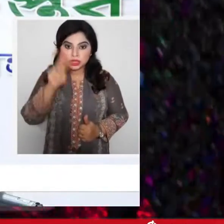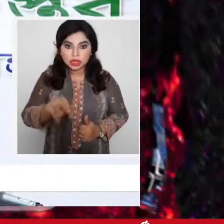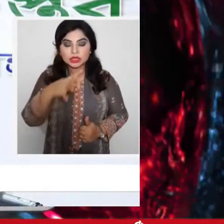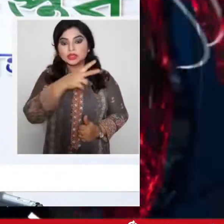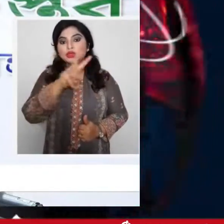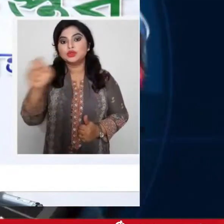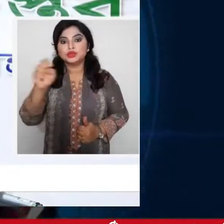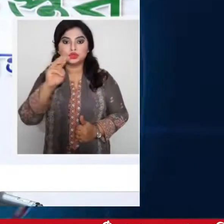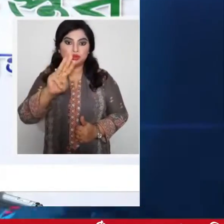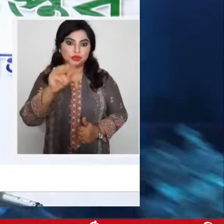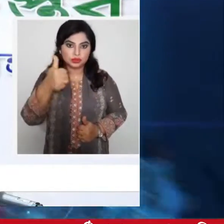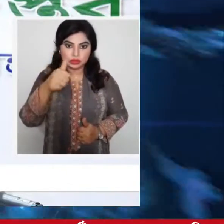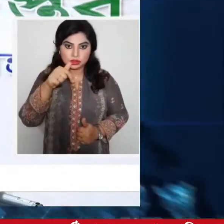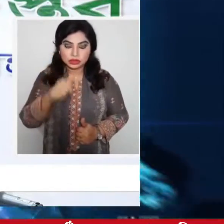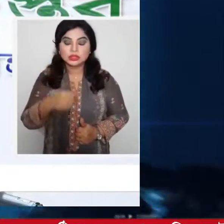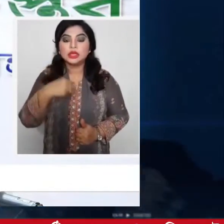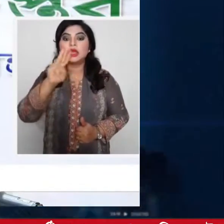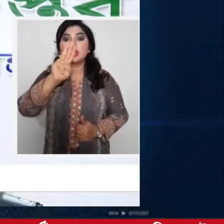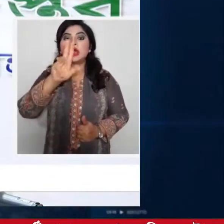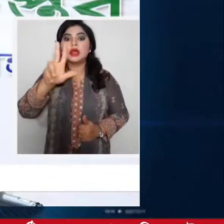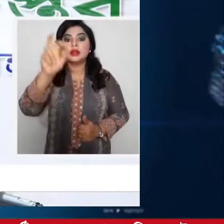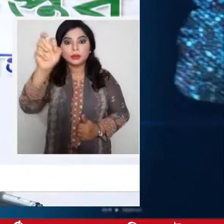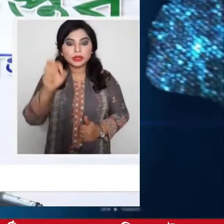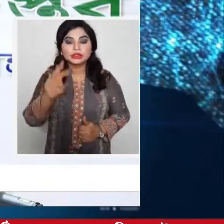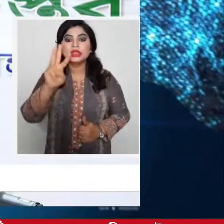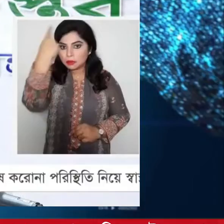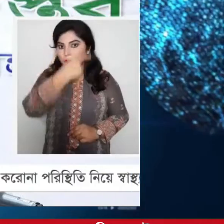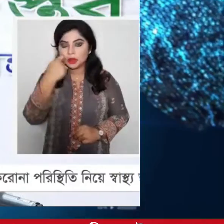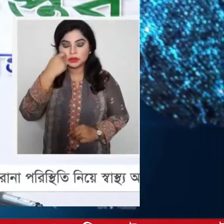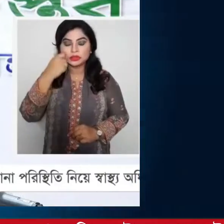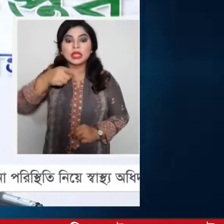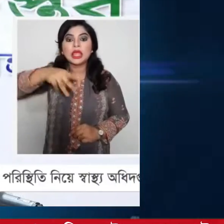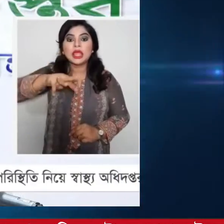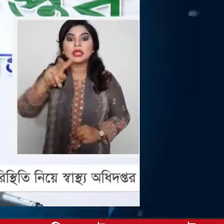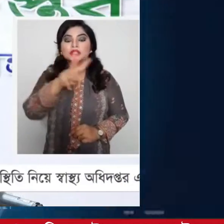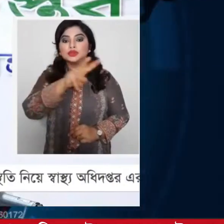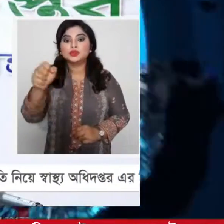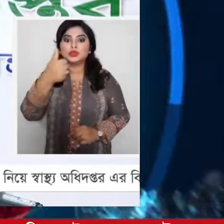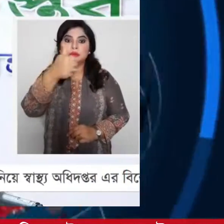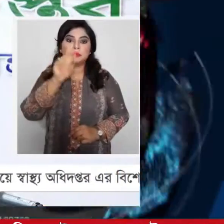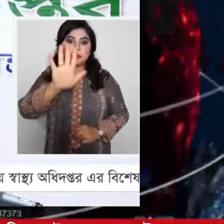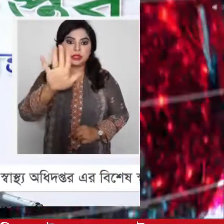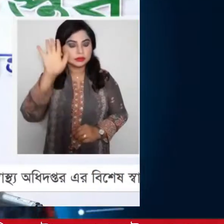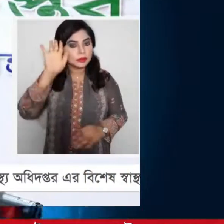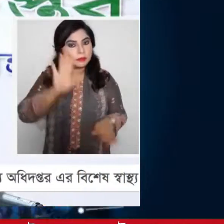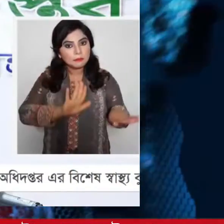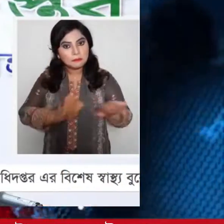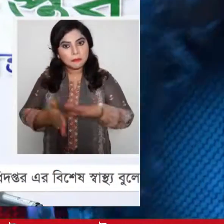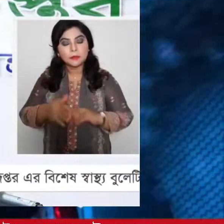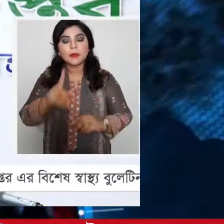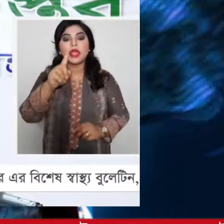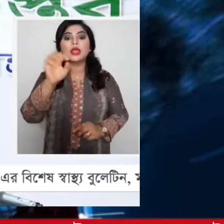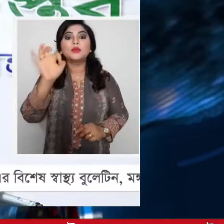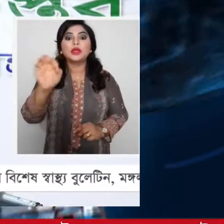জন এবং এ পর্যন্ত সুস্থ হয়েছেন 36,264 জন। 24 ঘন্টায় মৃত্যুবরণ করেছেন 53 জন, এ